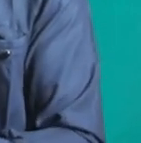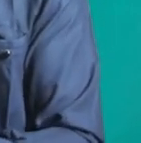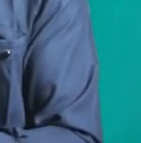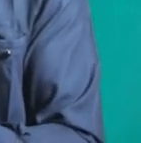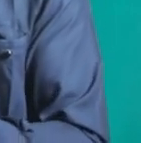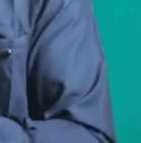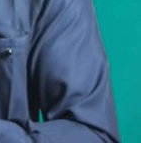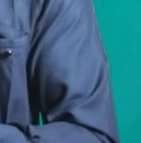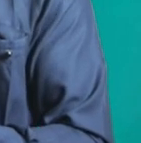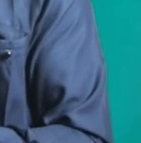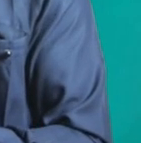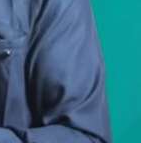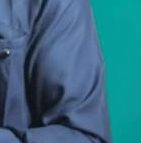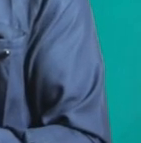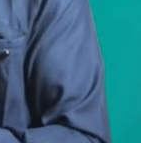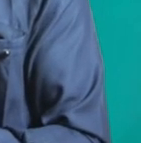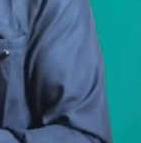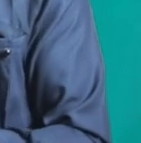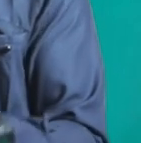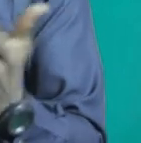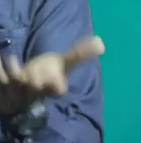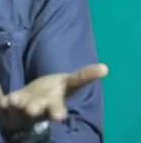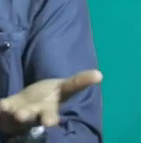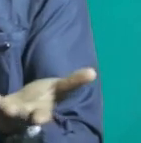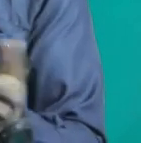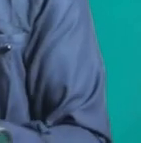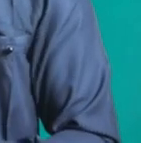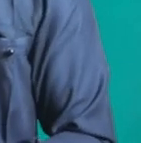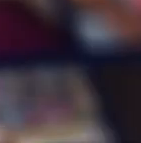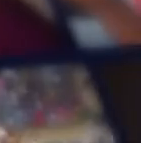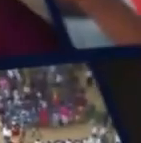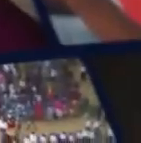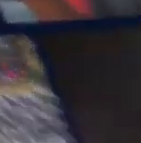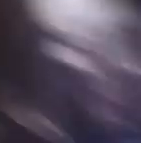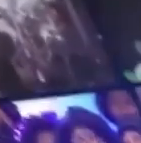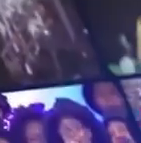ga-akpọ anyị, ma ọ bụrụ na ị ga-esonyere anyị dịka anyị na-eme ya kwa ụbọchị. Imeela.